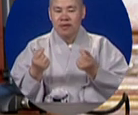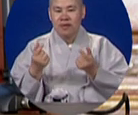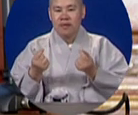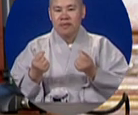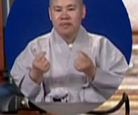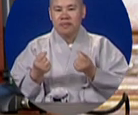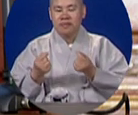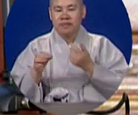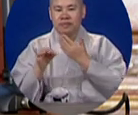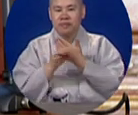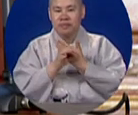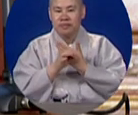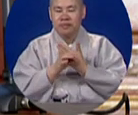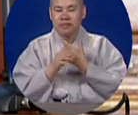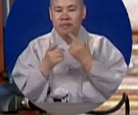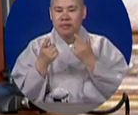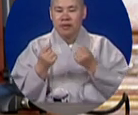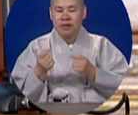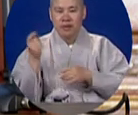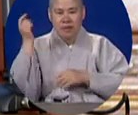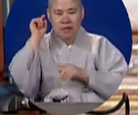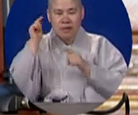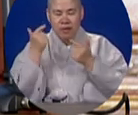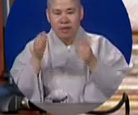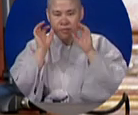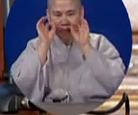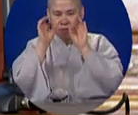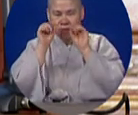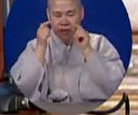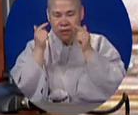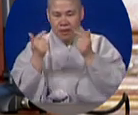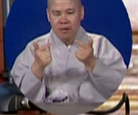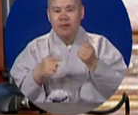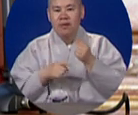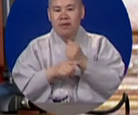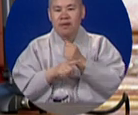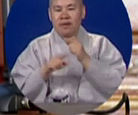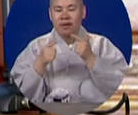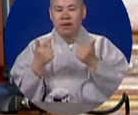그러면 그렇게 안 듣고 그렇게 안 보라는 게 절대 아니고요